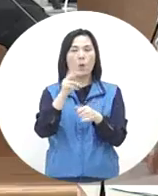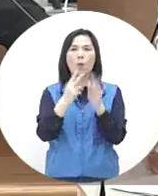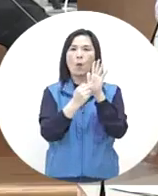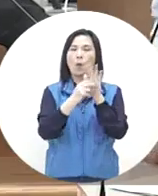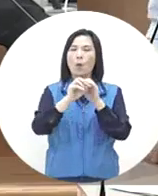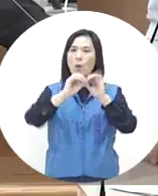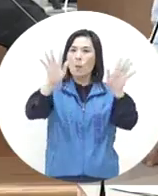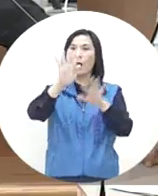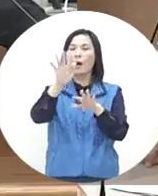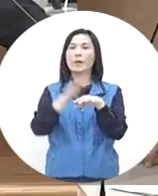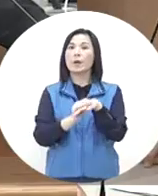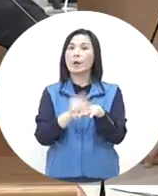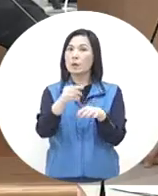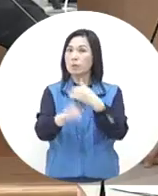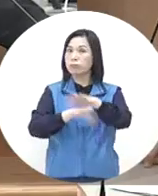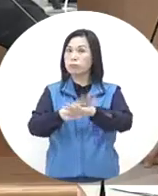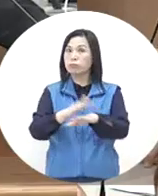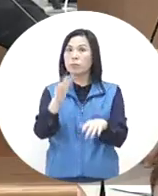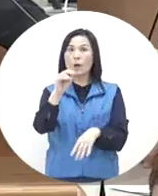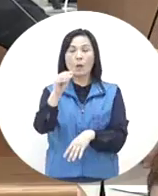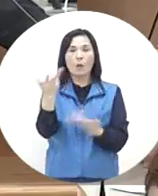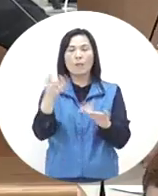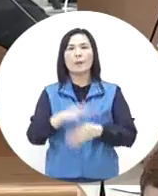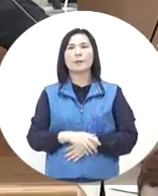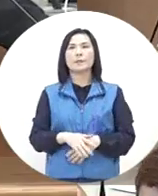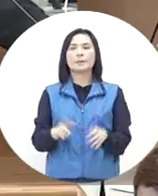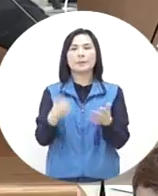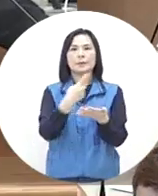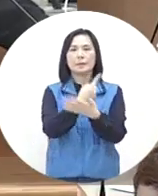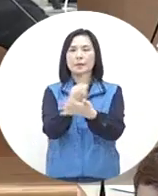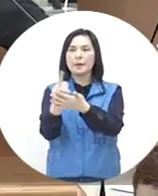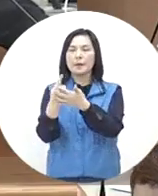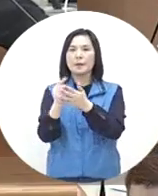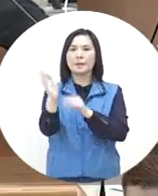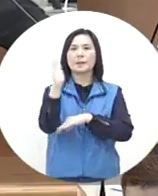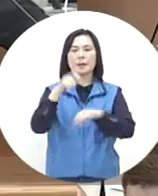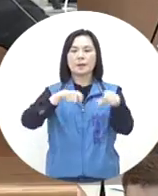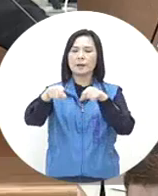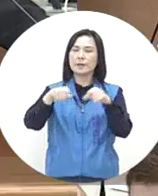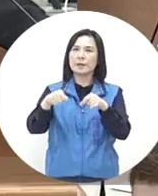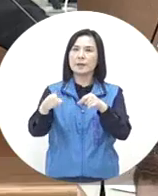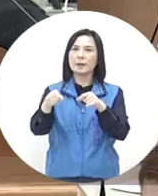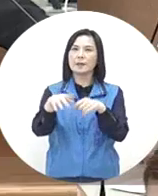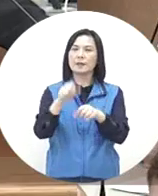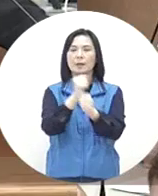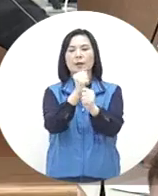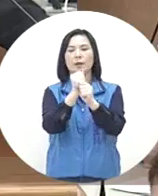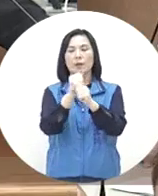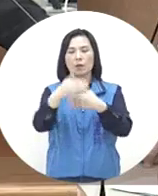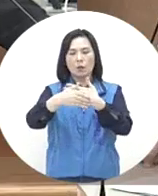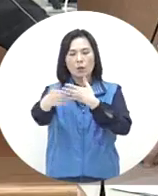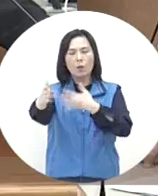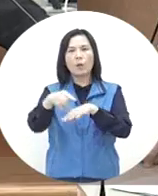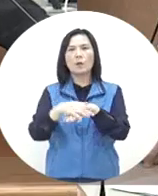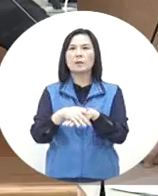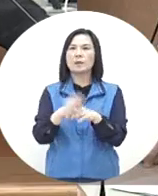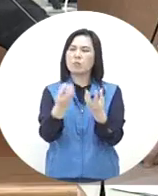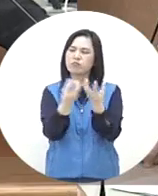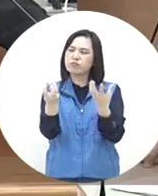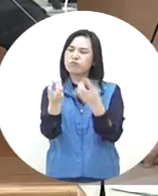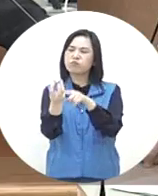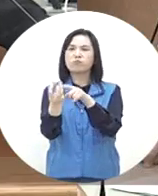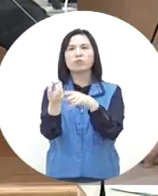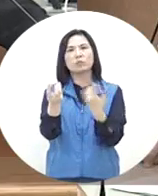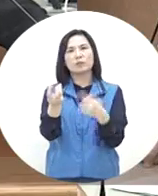当然，每一项政策在推动过程当中，难免有一些没有办法如我们